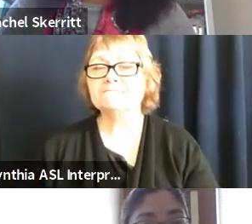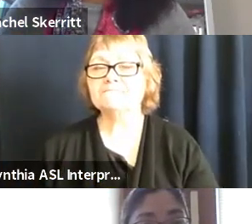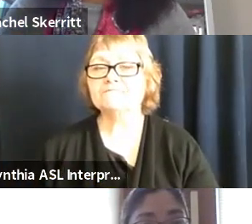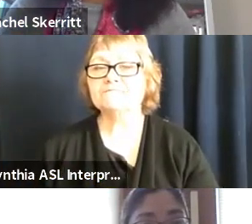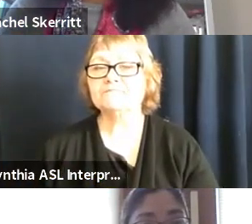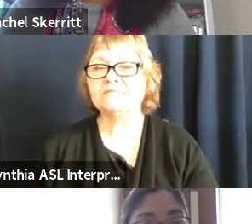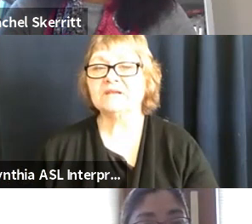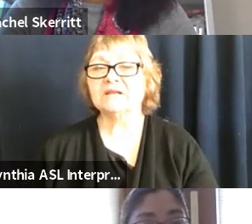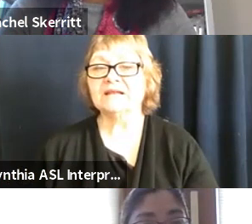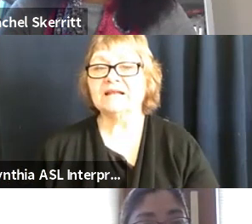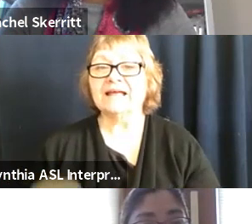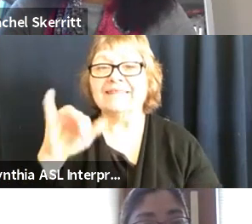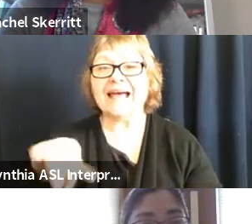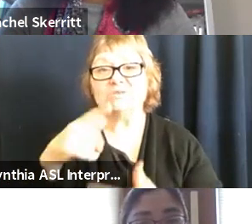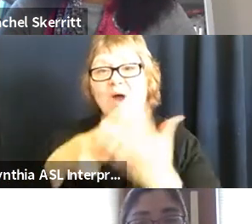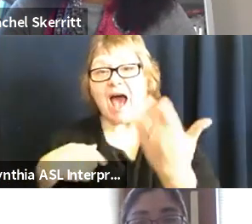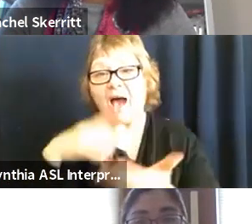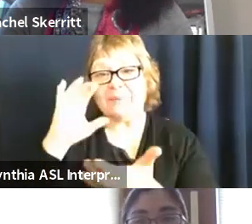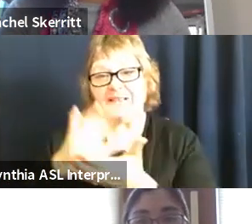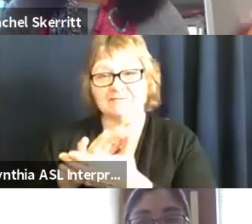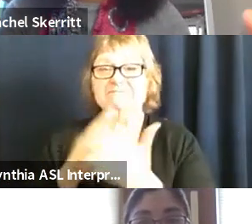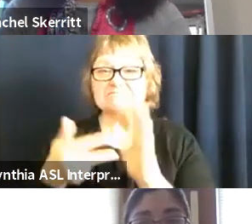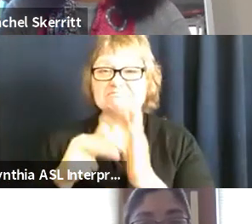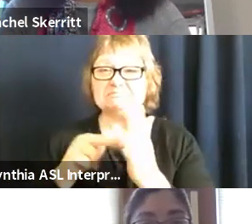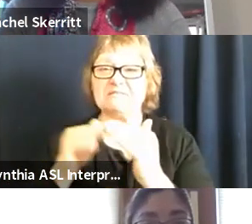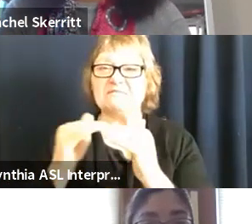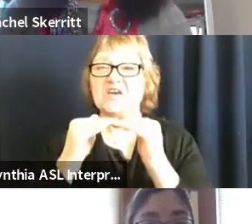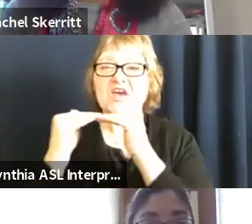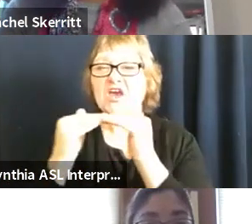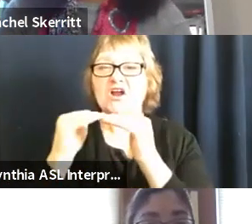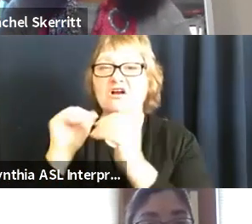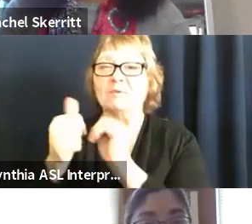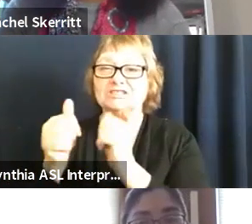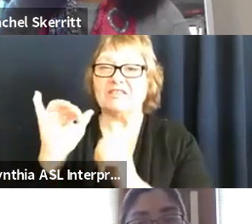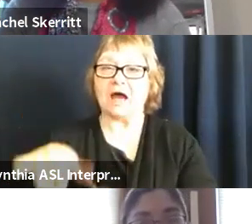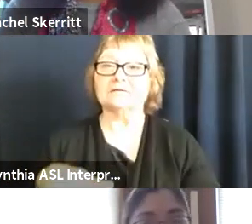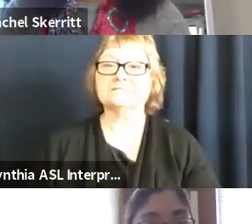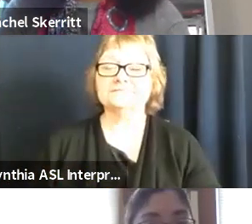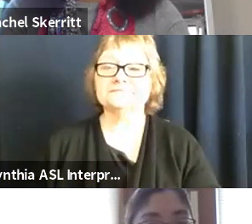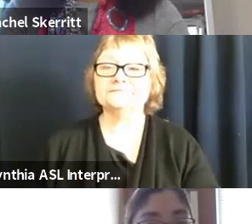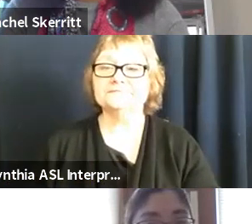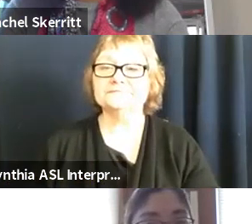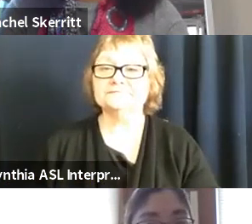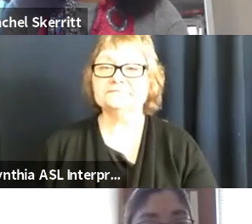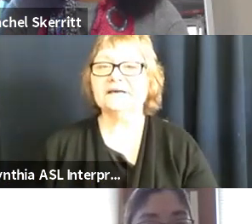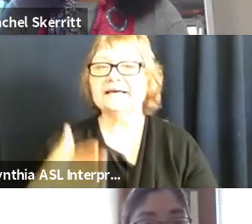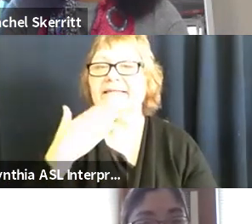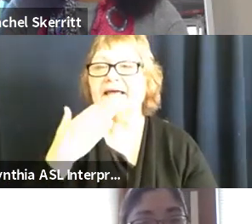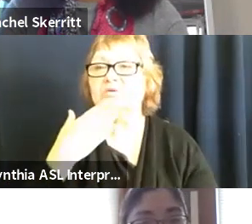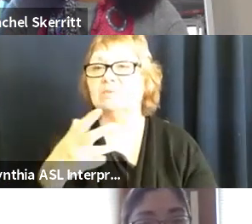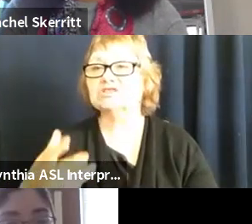這些就是叫做公平和公平競爭。That's, I believe, is what fairness means. Fairness competition means. 多謝曬。 Thank you so